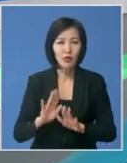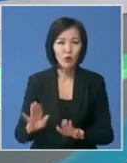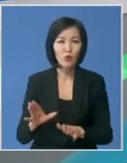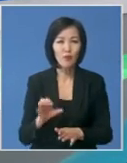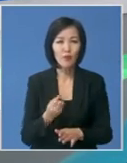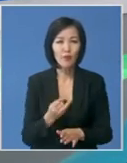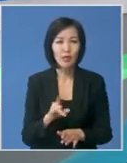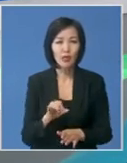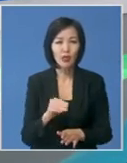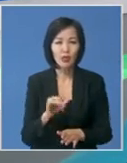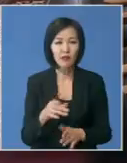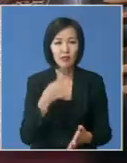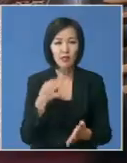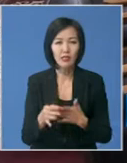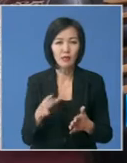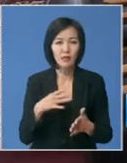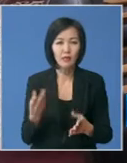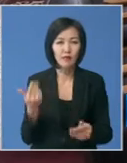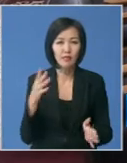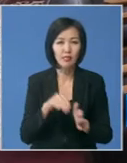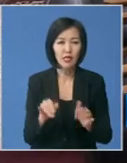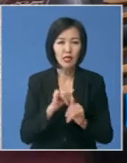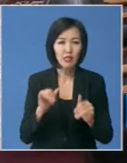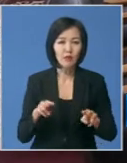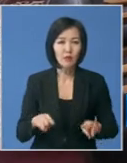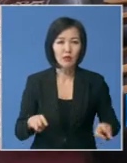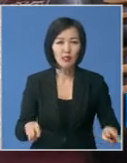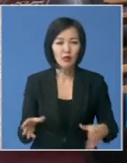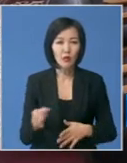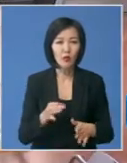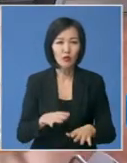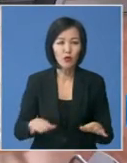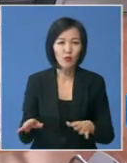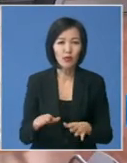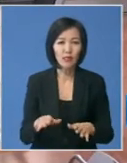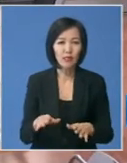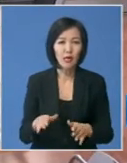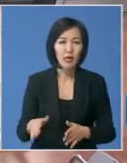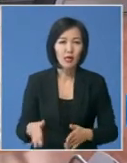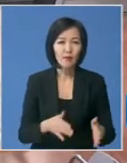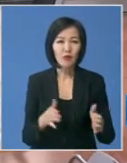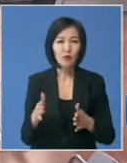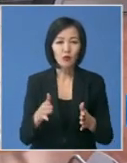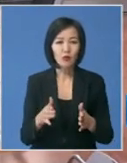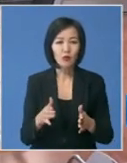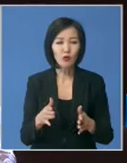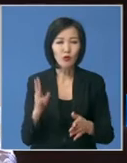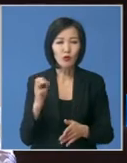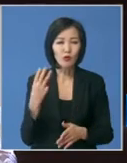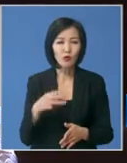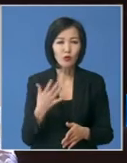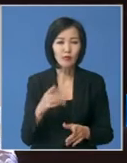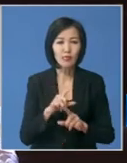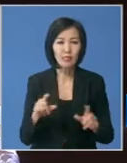есеп берді. Инвестициялар және даму министрлігінің мәліметінше облыс аумағынан өтетін республикалық маңызы бар тас жолдар бойында